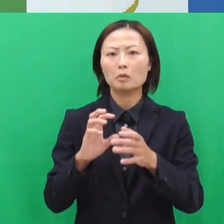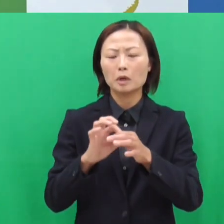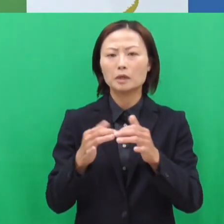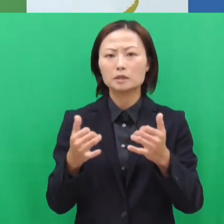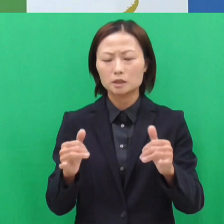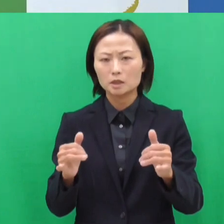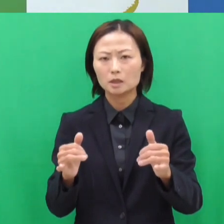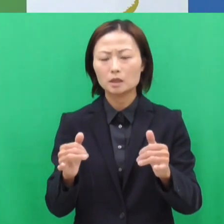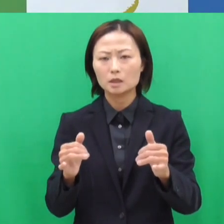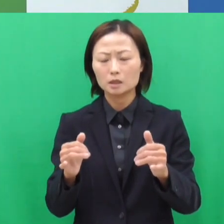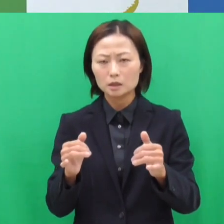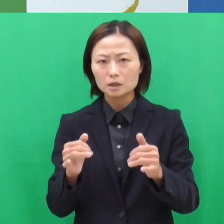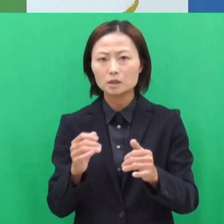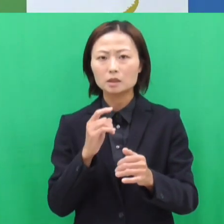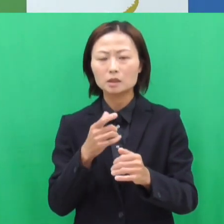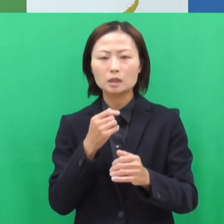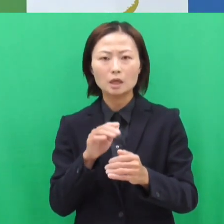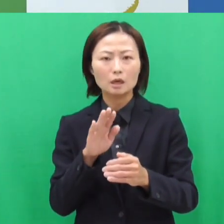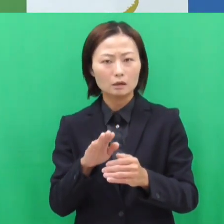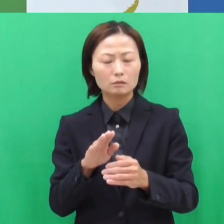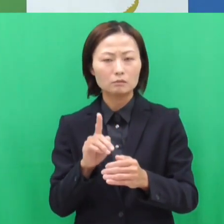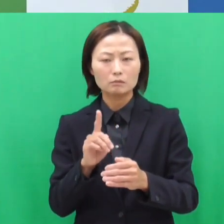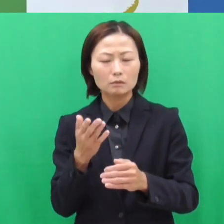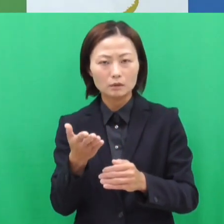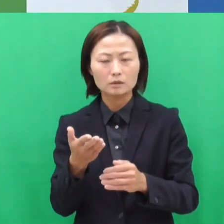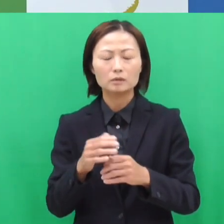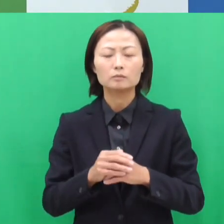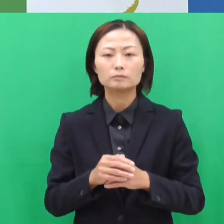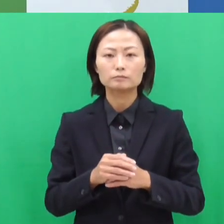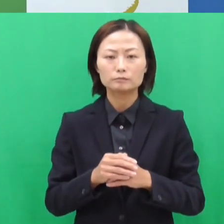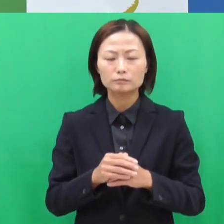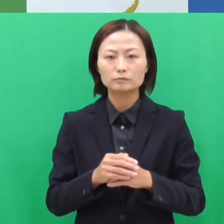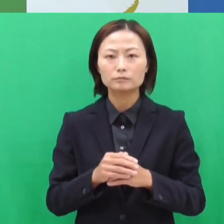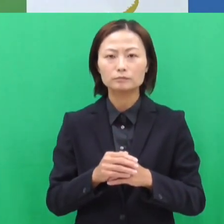があれば教えていただきたいと思います